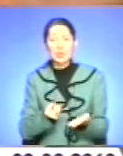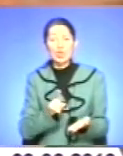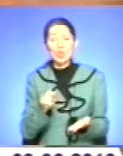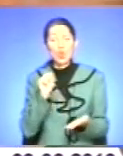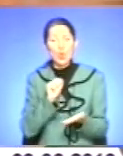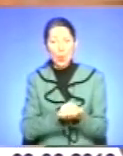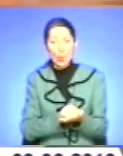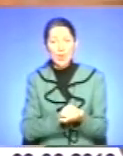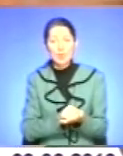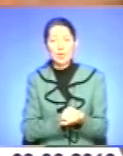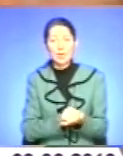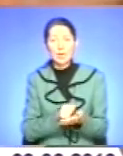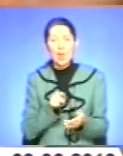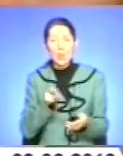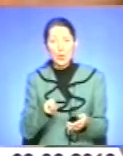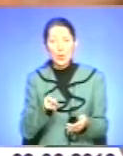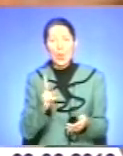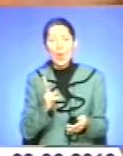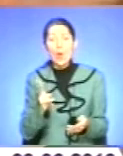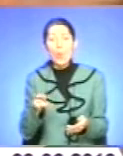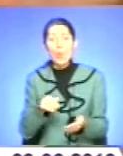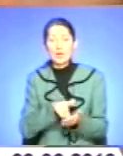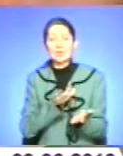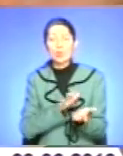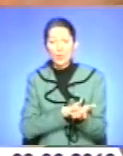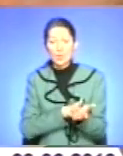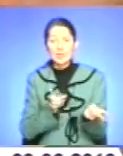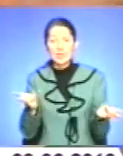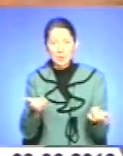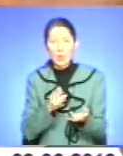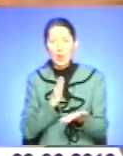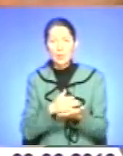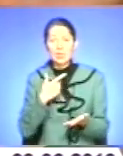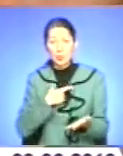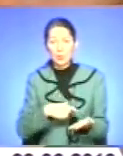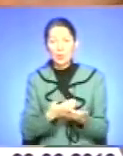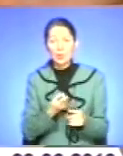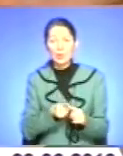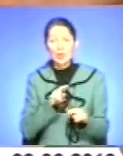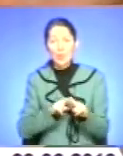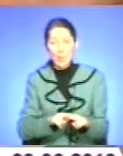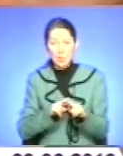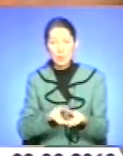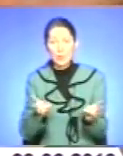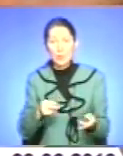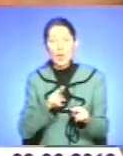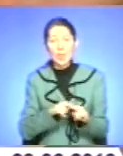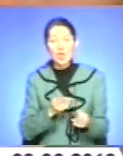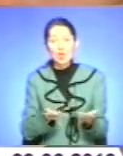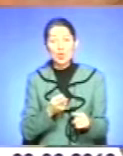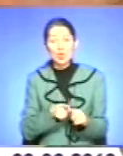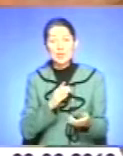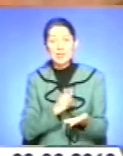в основному це по тому, якому вони реєструвалися, необхідно мати з собою. Якщо це є паспорт, значить мати з собою паспорт. Якщо це